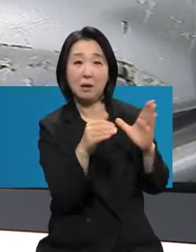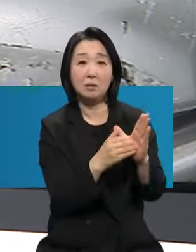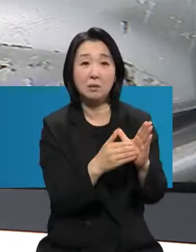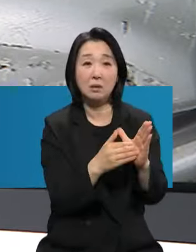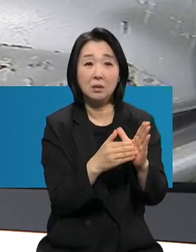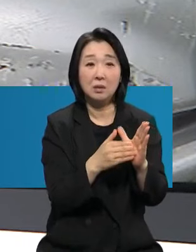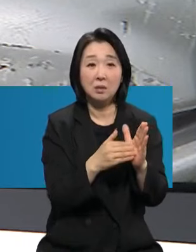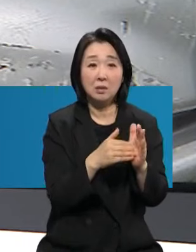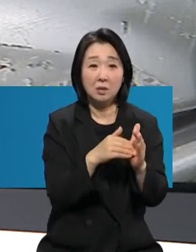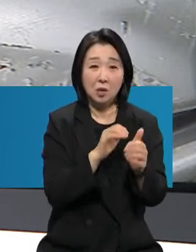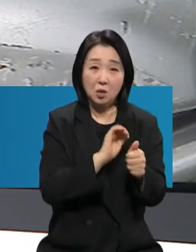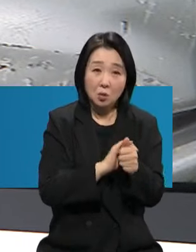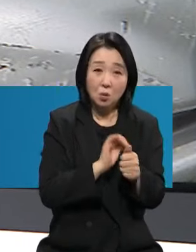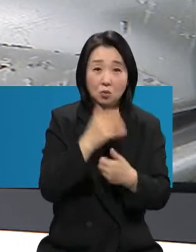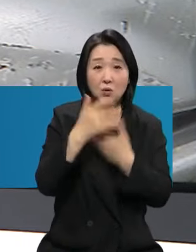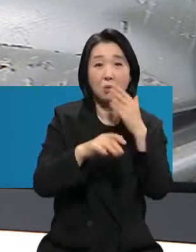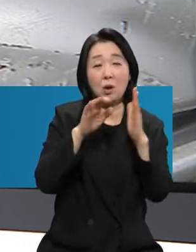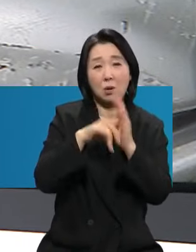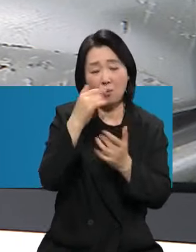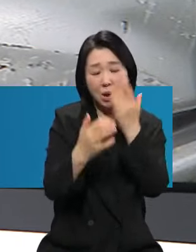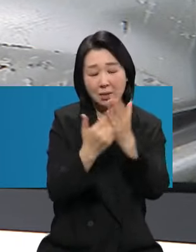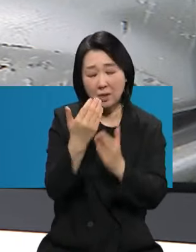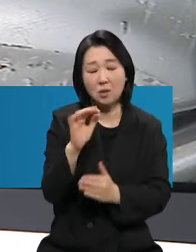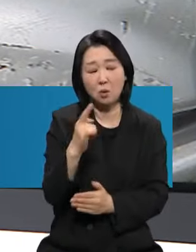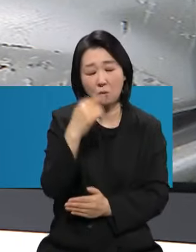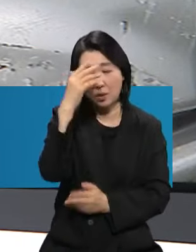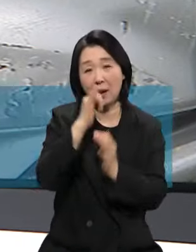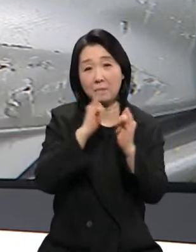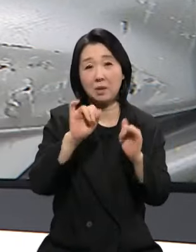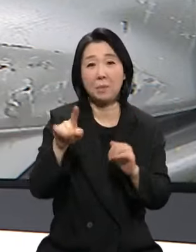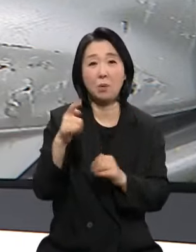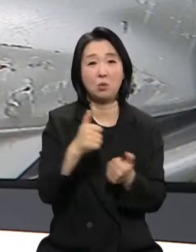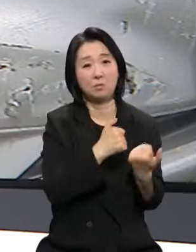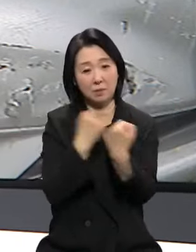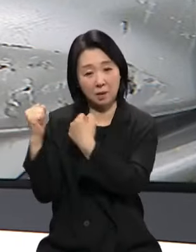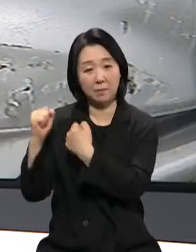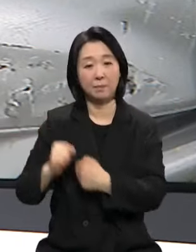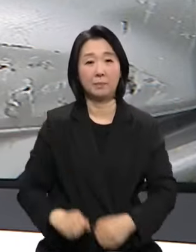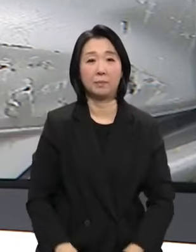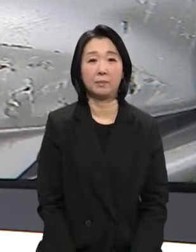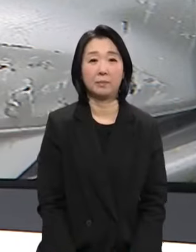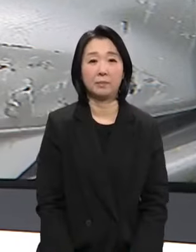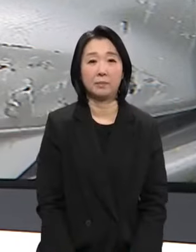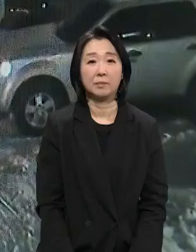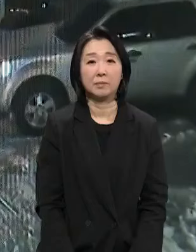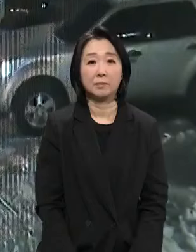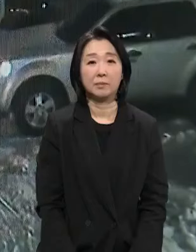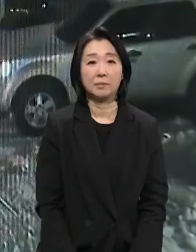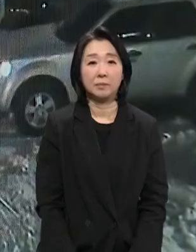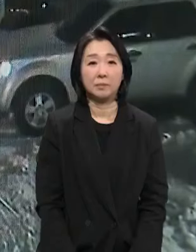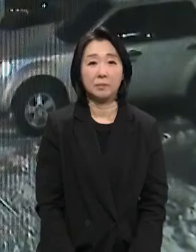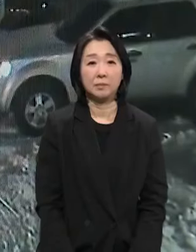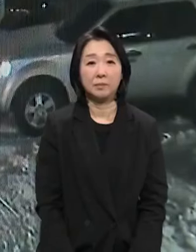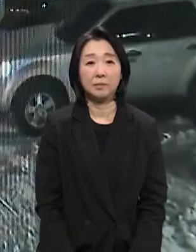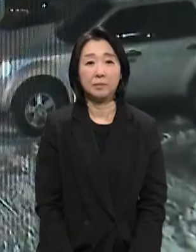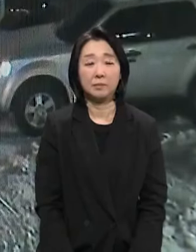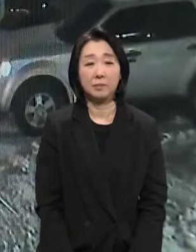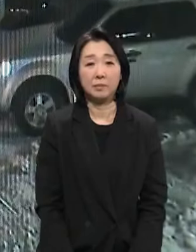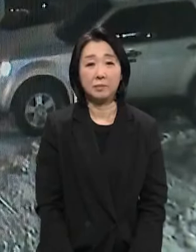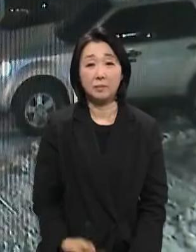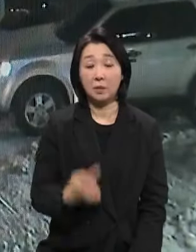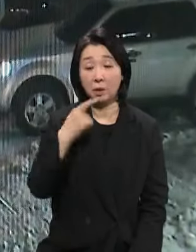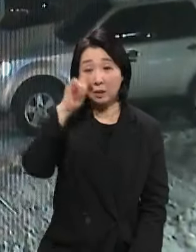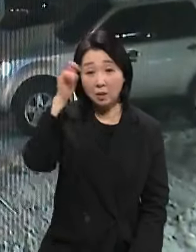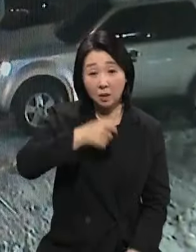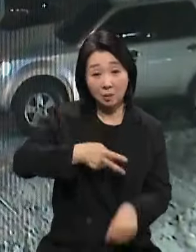영화관에선 화제로 관람객 150명이 대피하기도 했습니다 사건 사고 오원석 기자입니다 어제